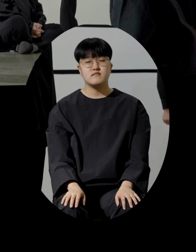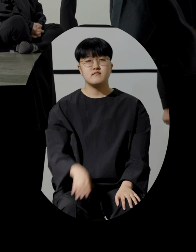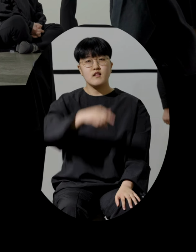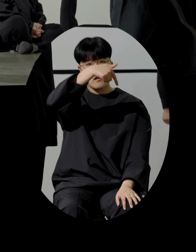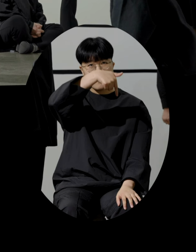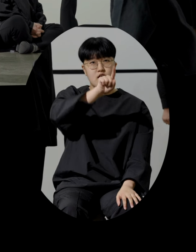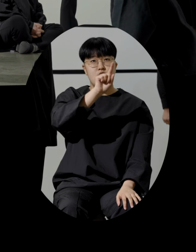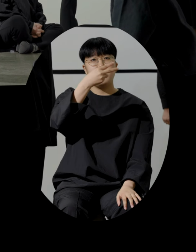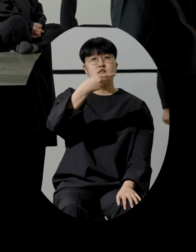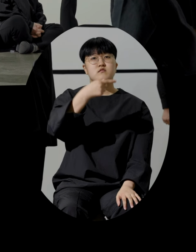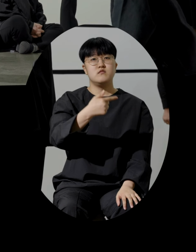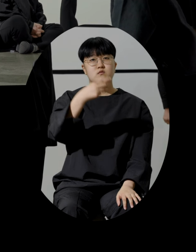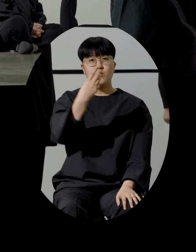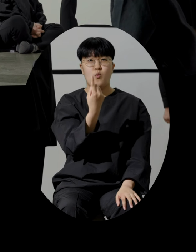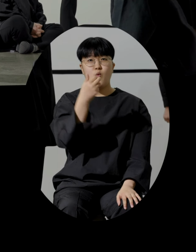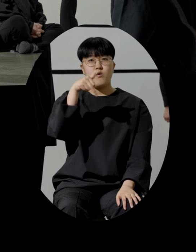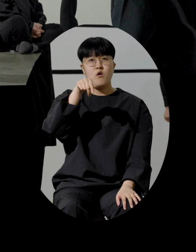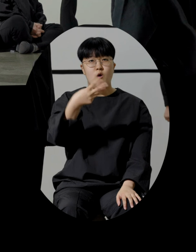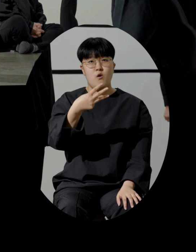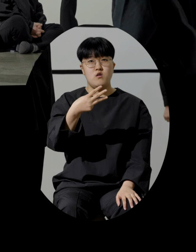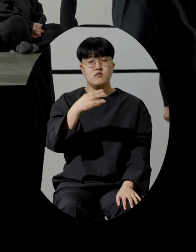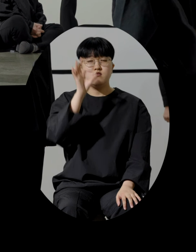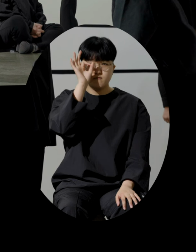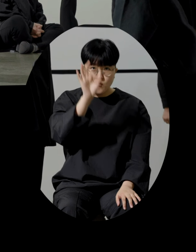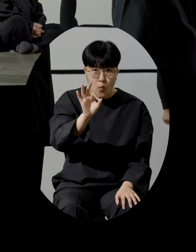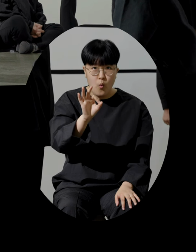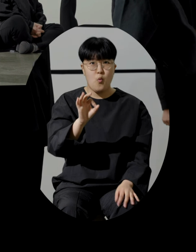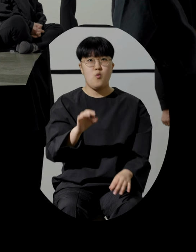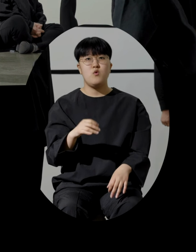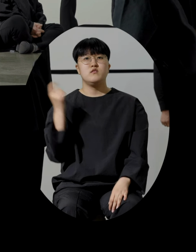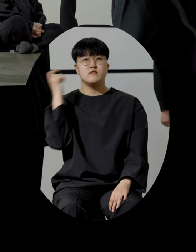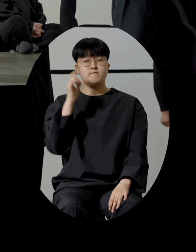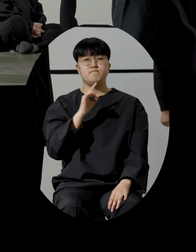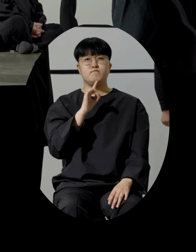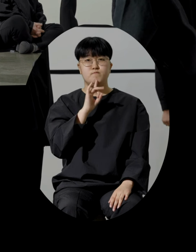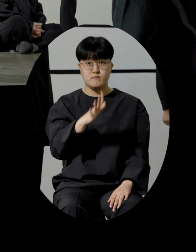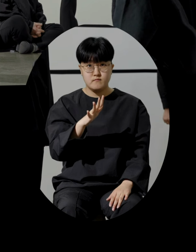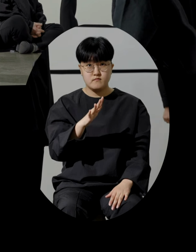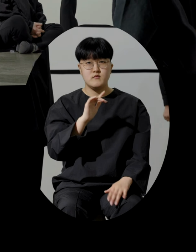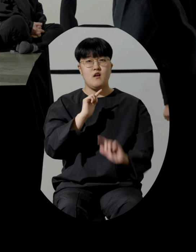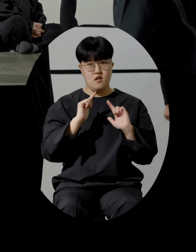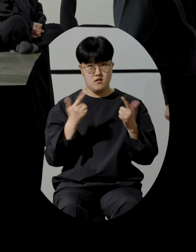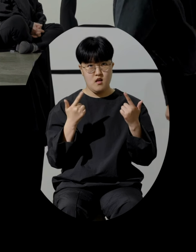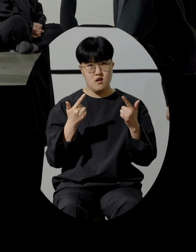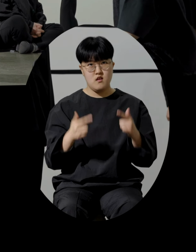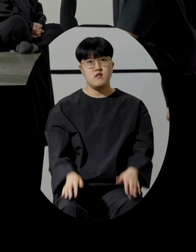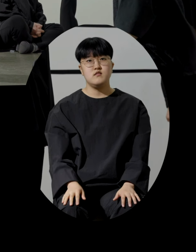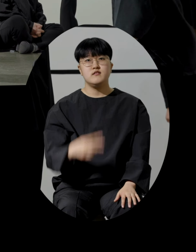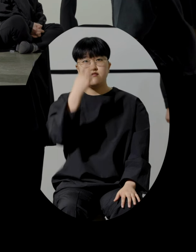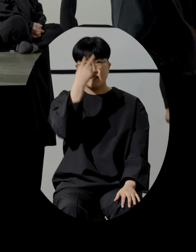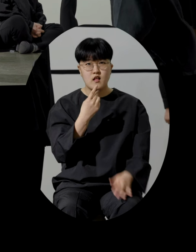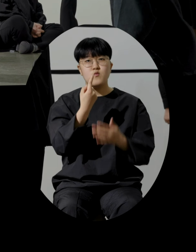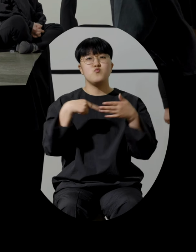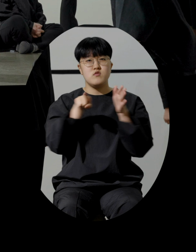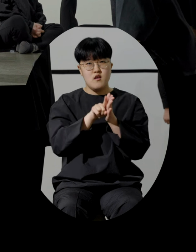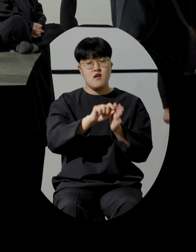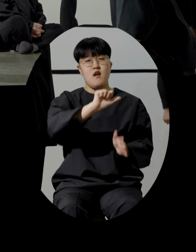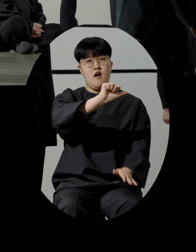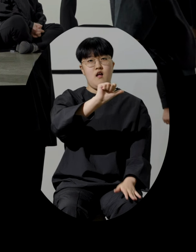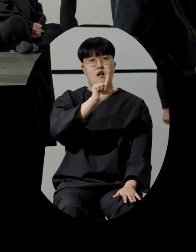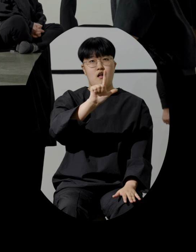가든 로컬은 시각적인 경험과 청각적인 경험에 더해서 시각장애인 사용자를 위한 알트 텍스트도